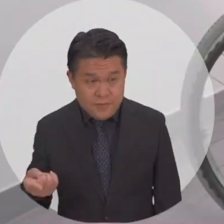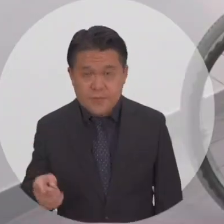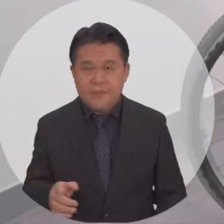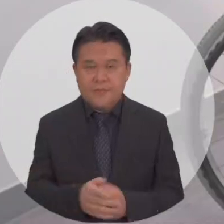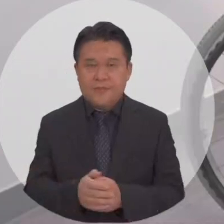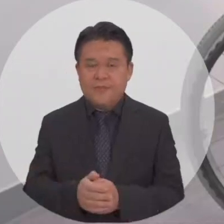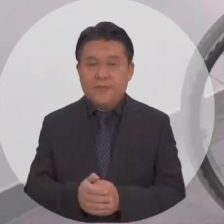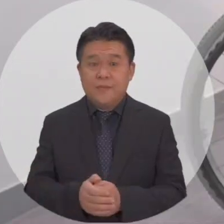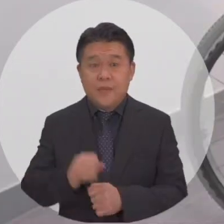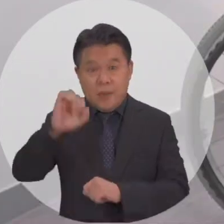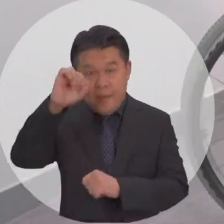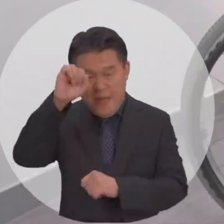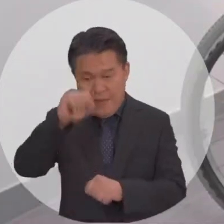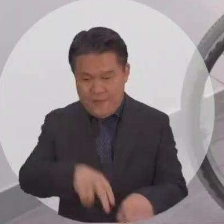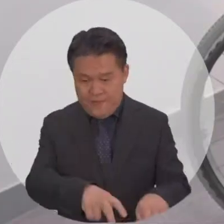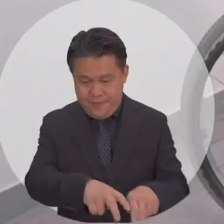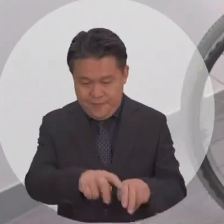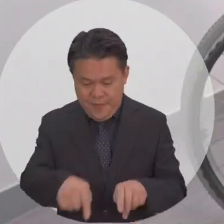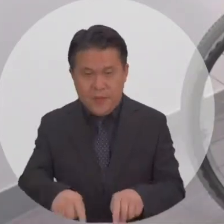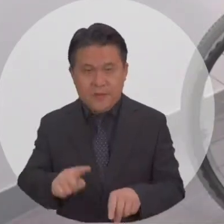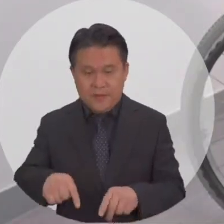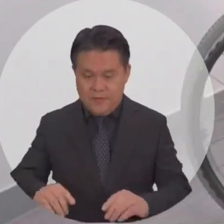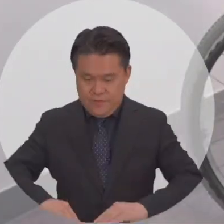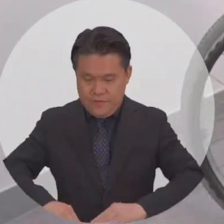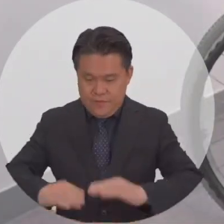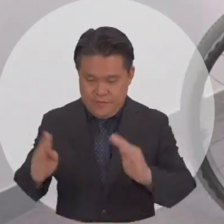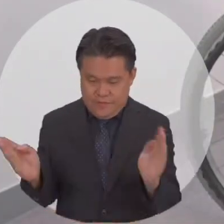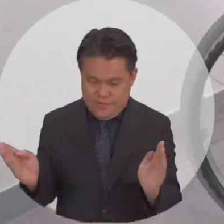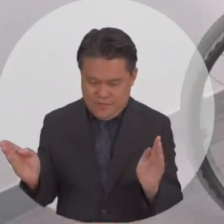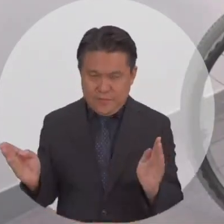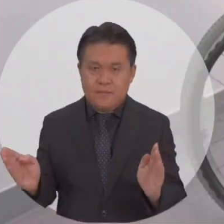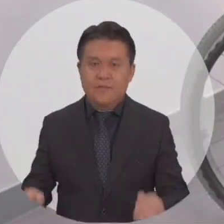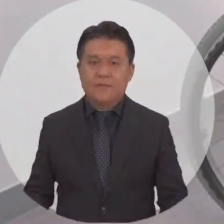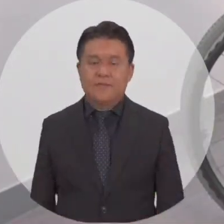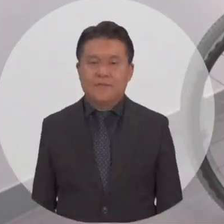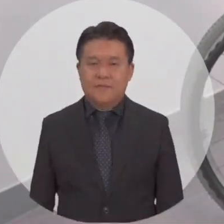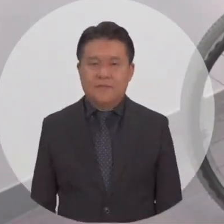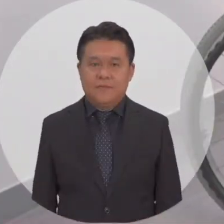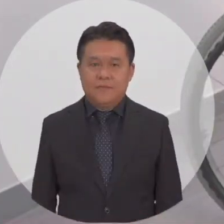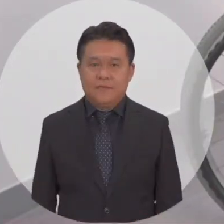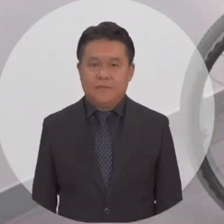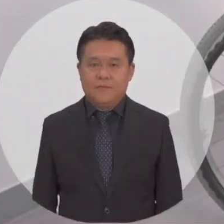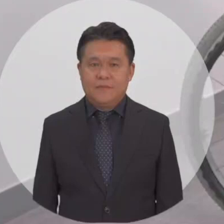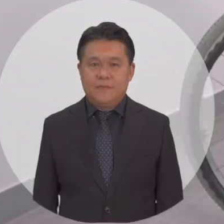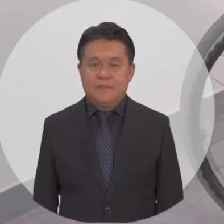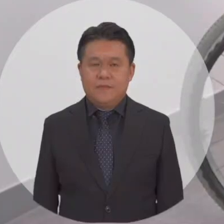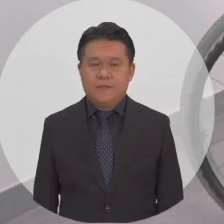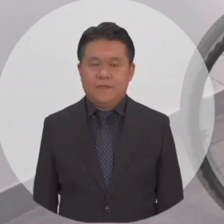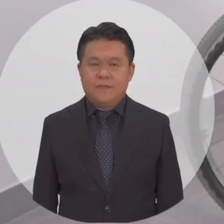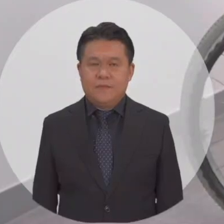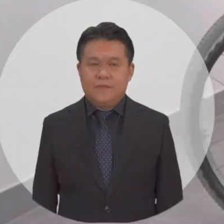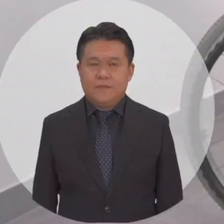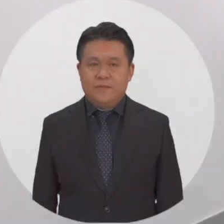대상자의 발을 바닥에 내려놓고 휠체어 발 받침대를 올려놓습니다.